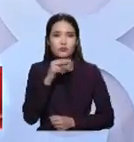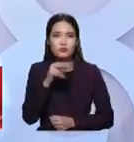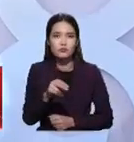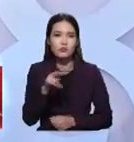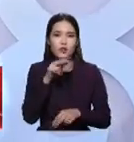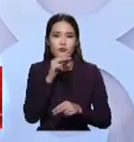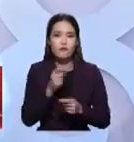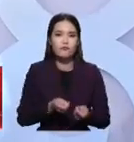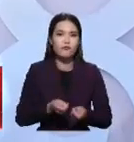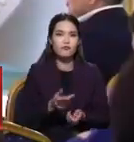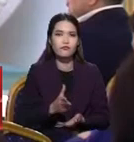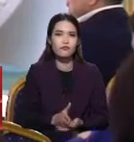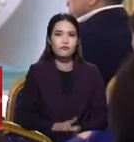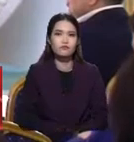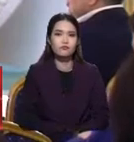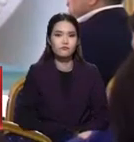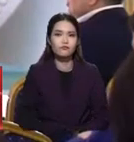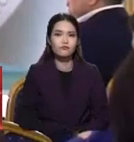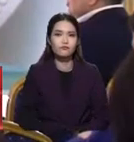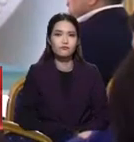Тоқаевтың назарында екенін айтты.